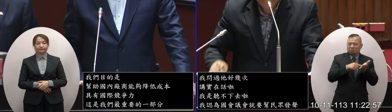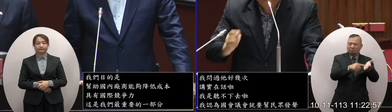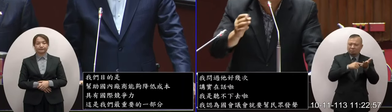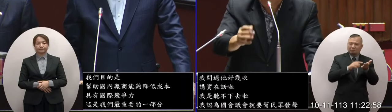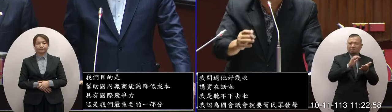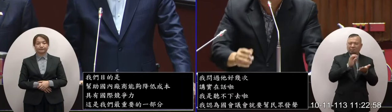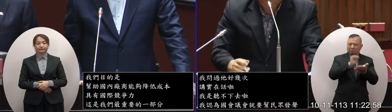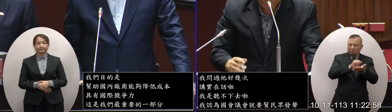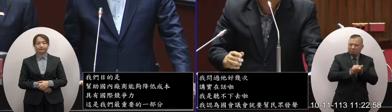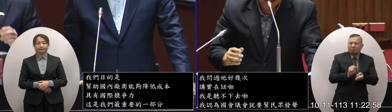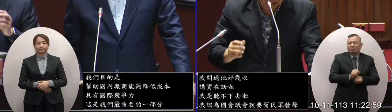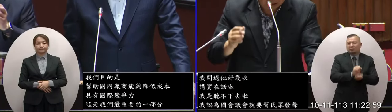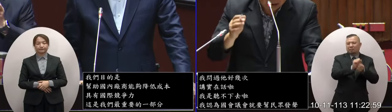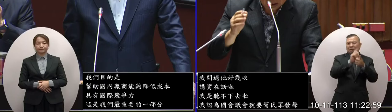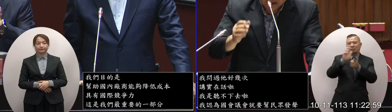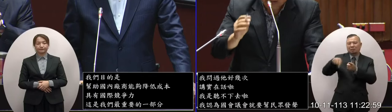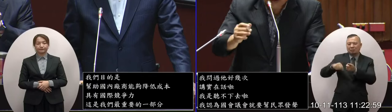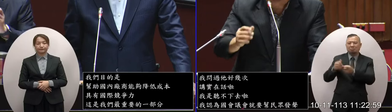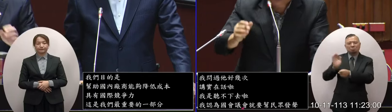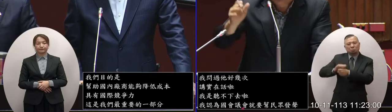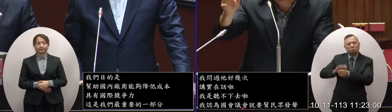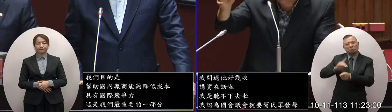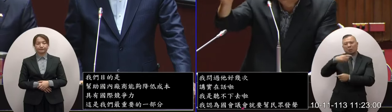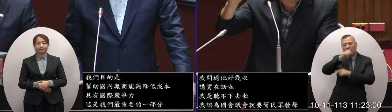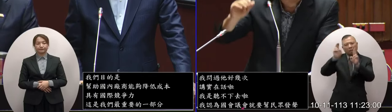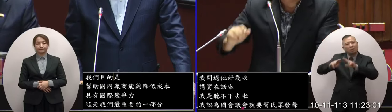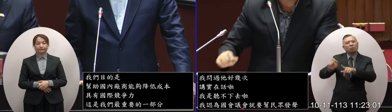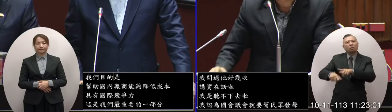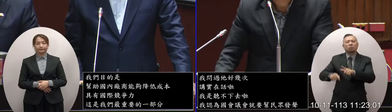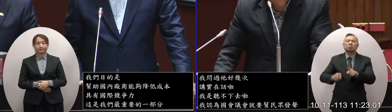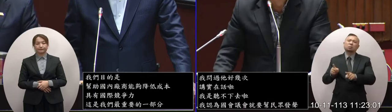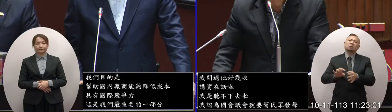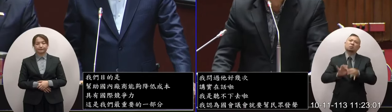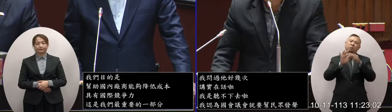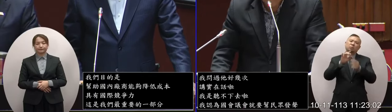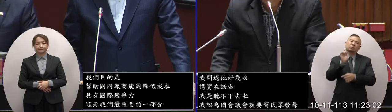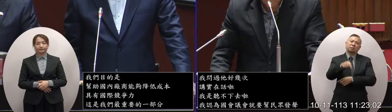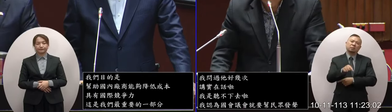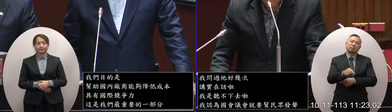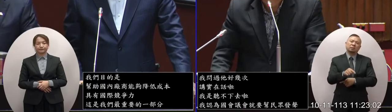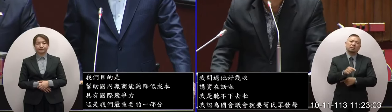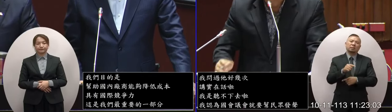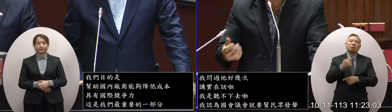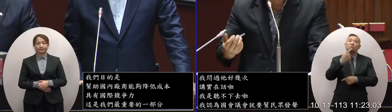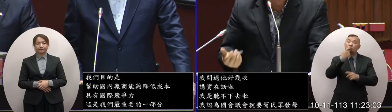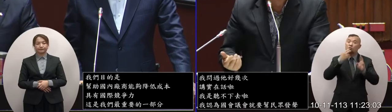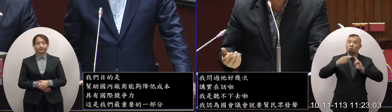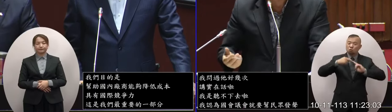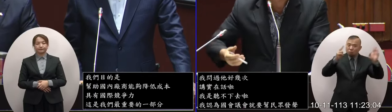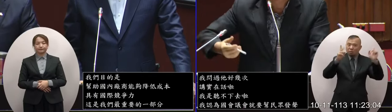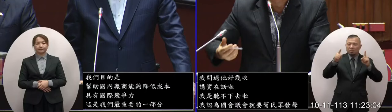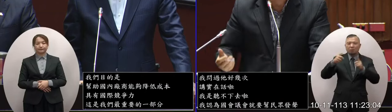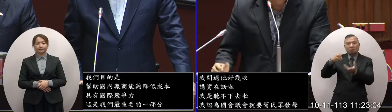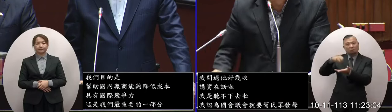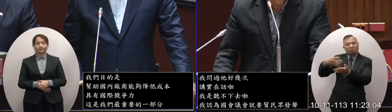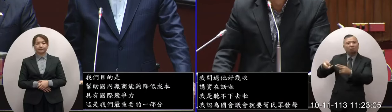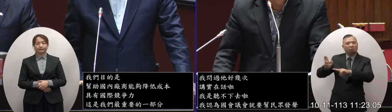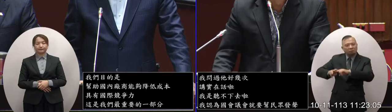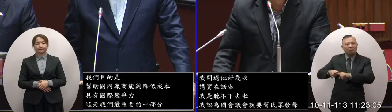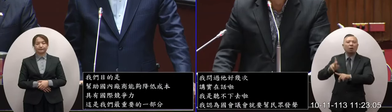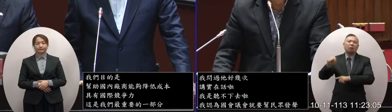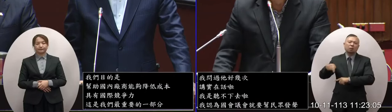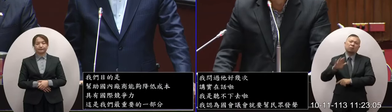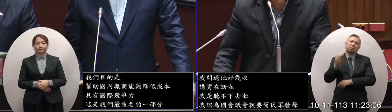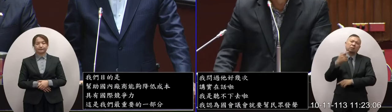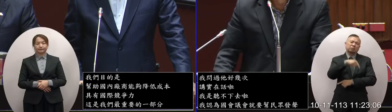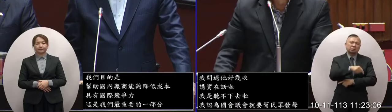没有原因，因你汇合，吼、哦，然后汇合以后，你变成说要绿能，啊，绿能又跟不上，而且价格又那么